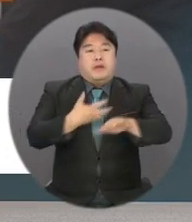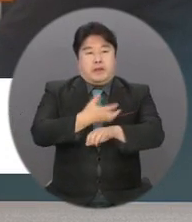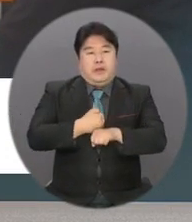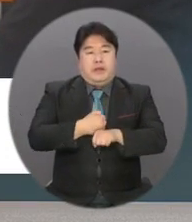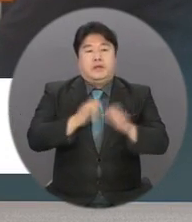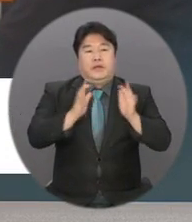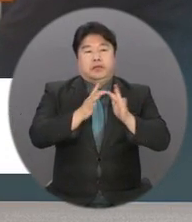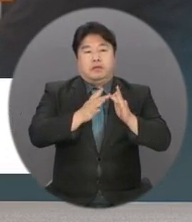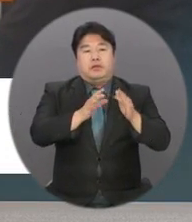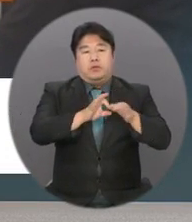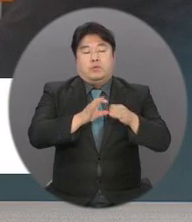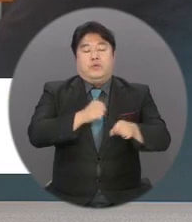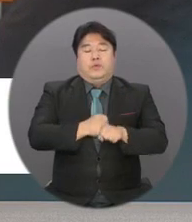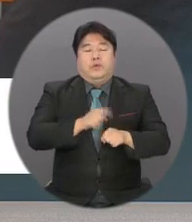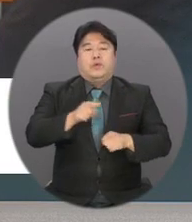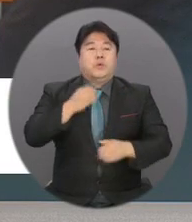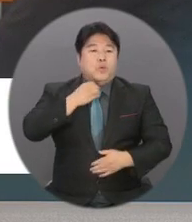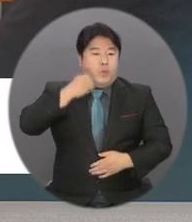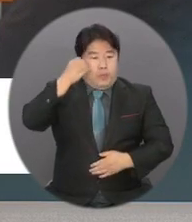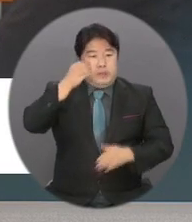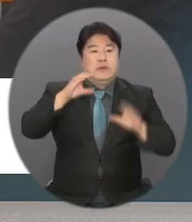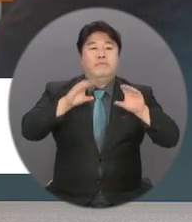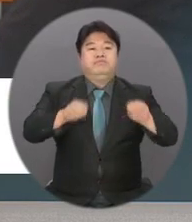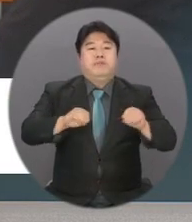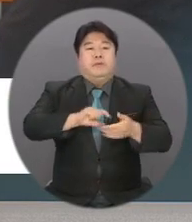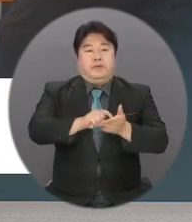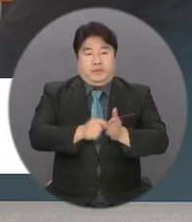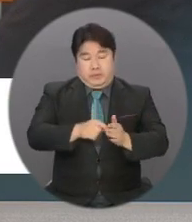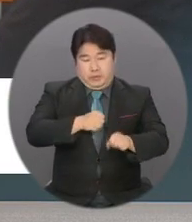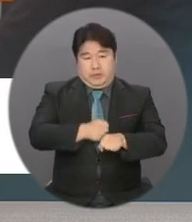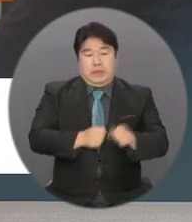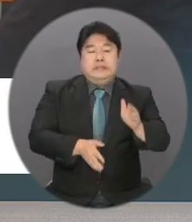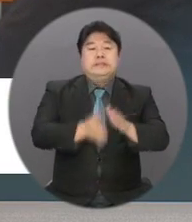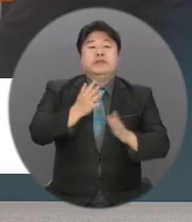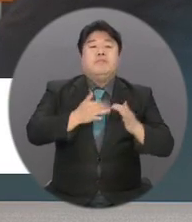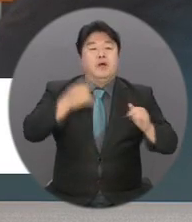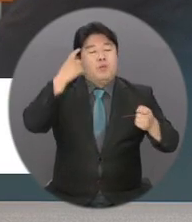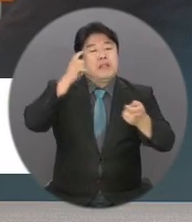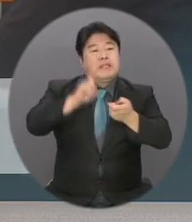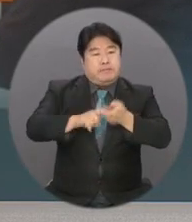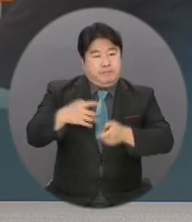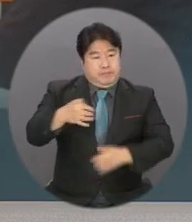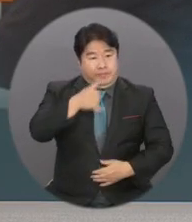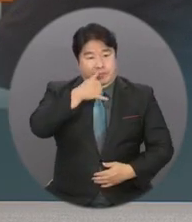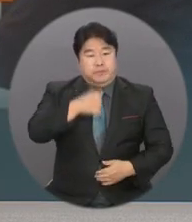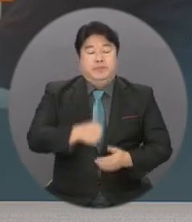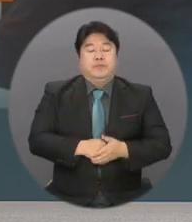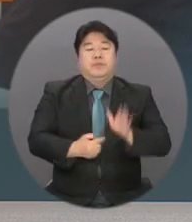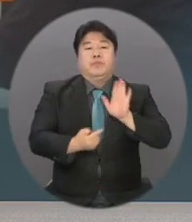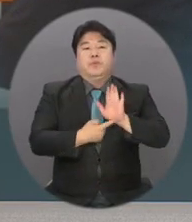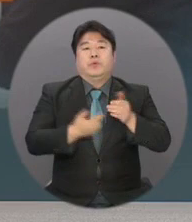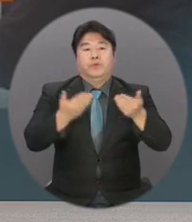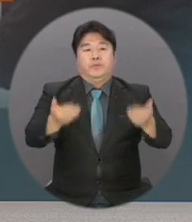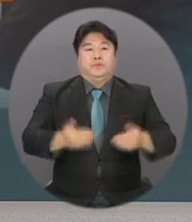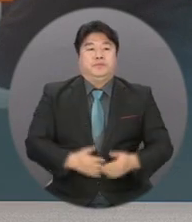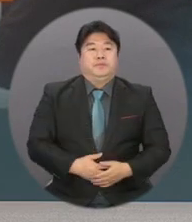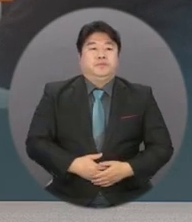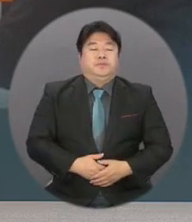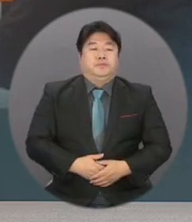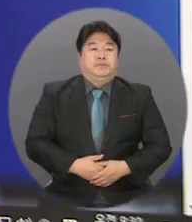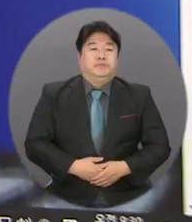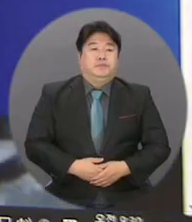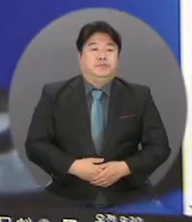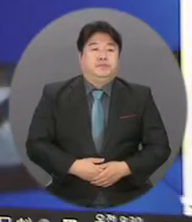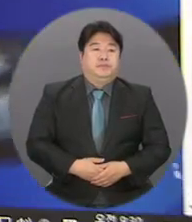통해 진행되는데 한때 홈페이지가 마비될 정도로 시민들의 관심을 끌고 있습니다 보도에 송 정 근 기자입니다